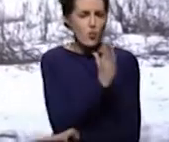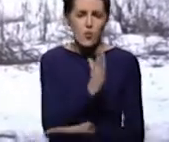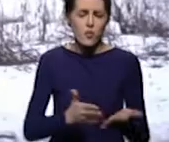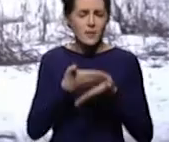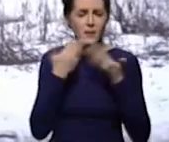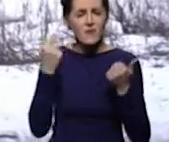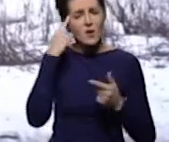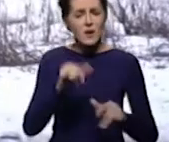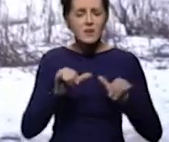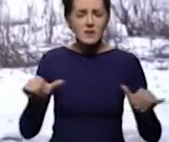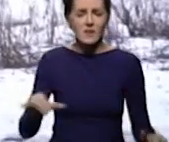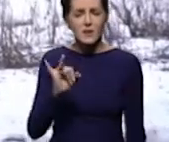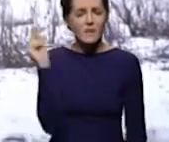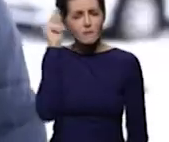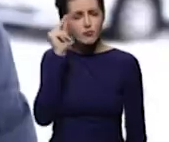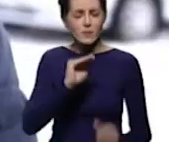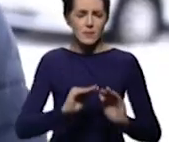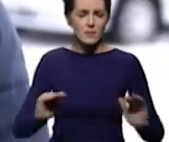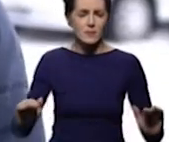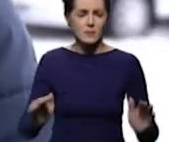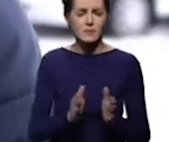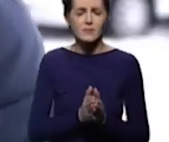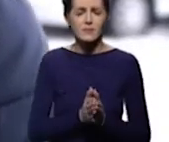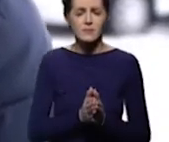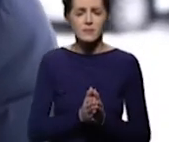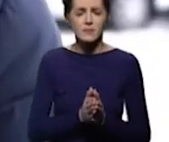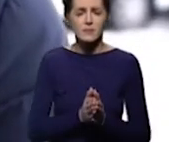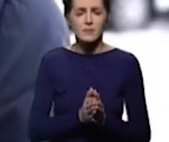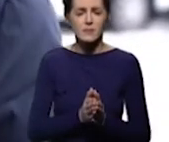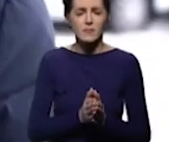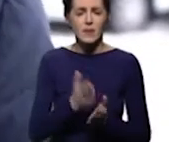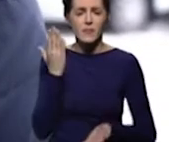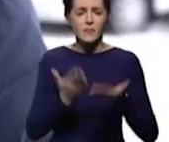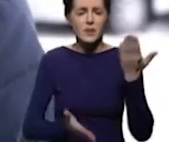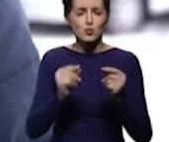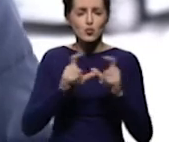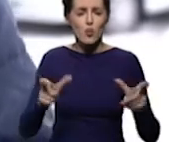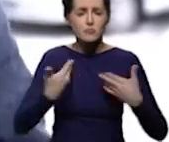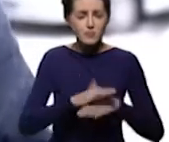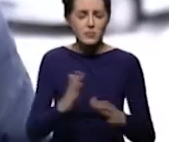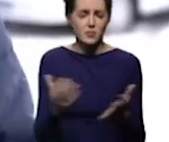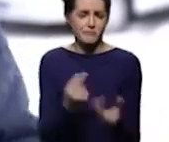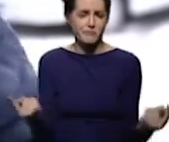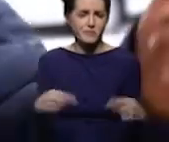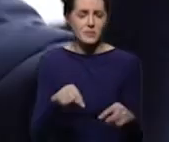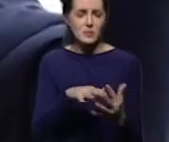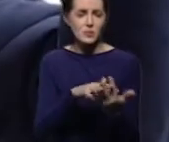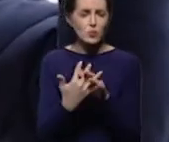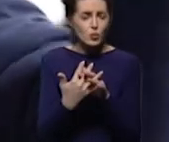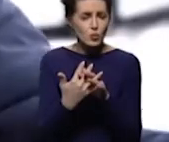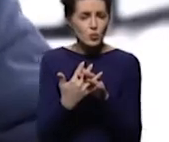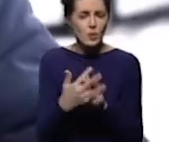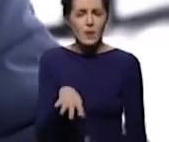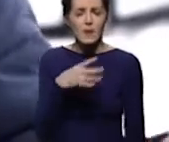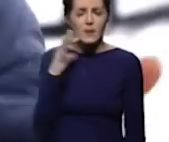потрібно для розвитку та навчання дітей. Уйдуть школи, почнуть умирати села. Це так і случилось. Но